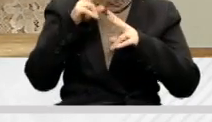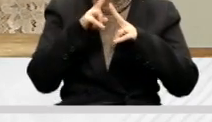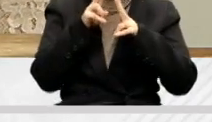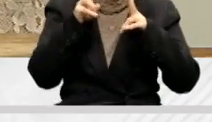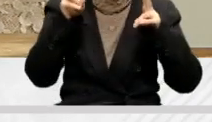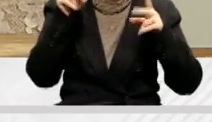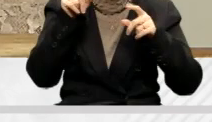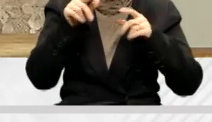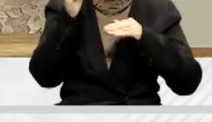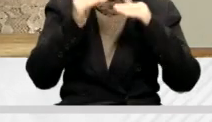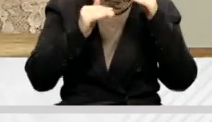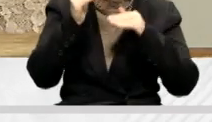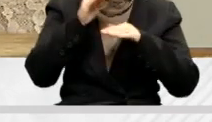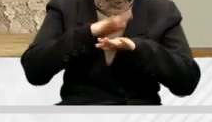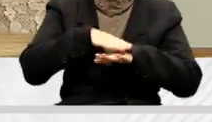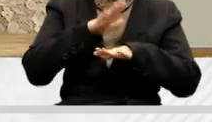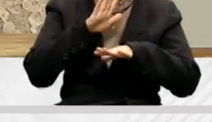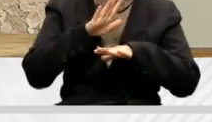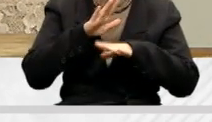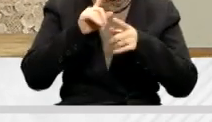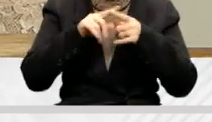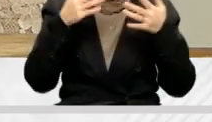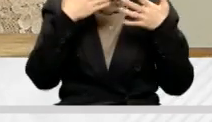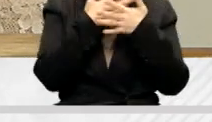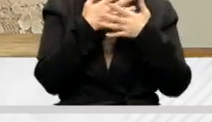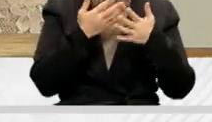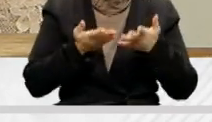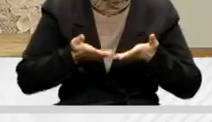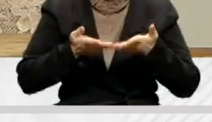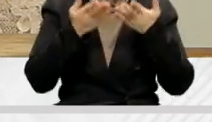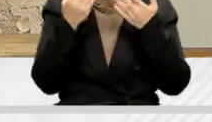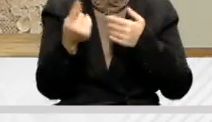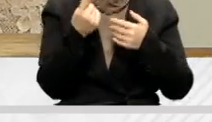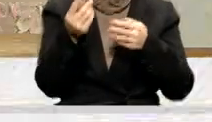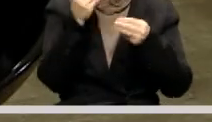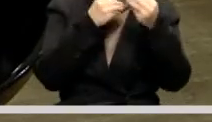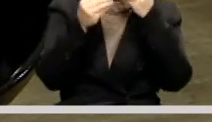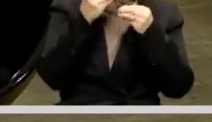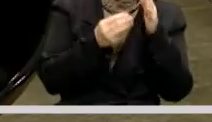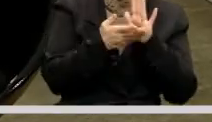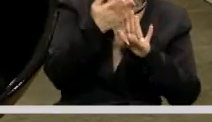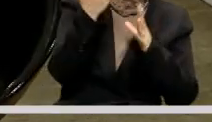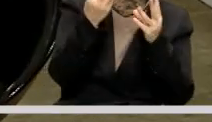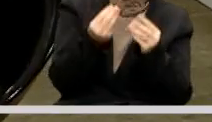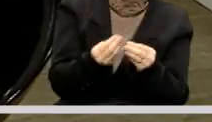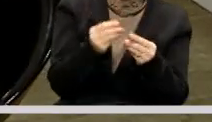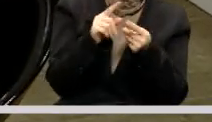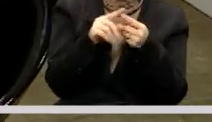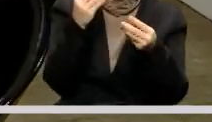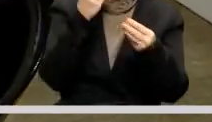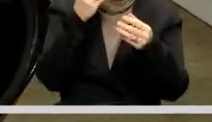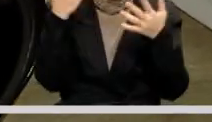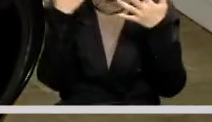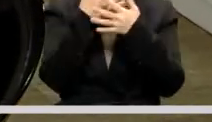yani dengesini sağlayamamış olmak gece kalkıp bir şeyler yeme ihtiyacını daha da çok artırıyor. Bu sefer gece beslenmesi